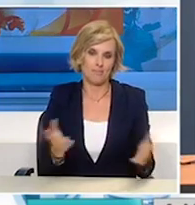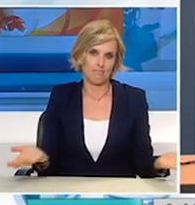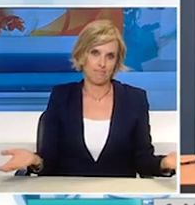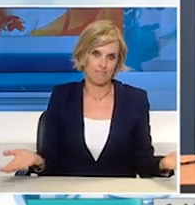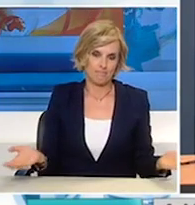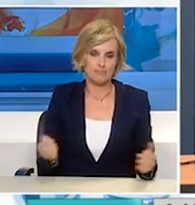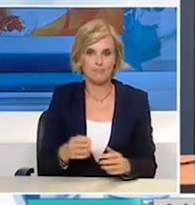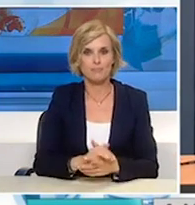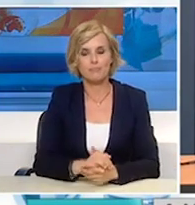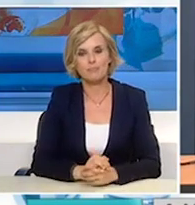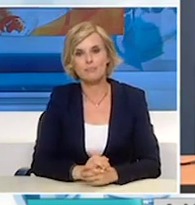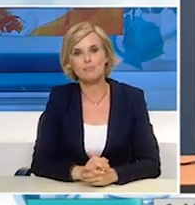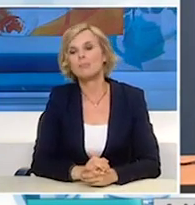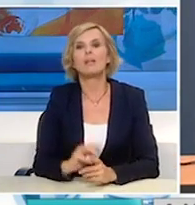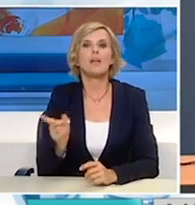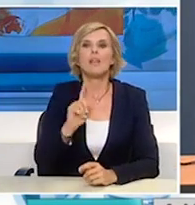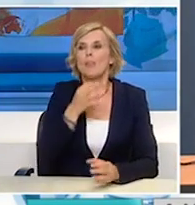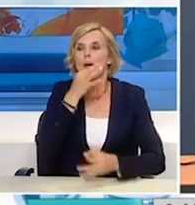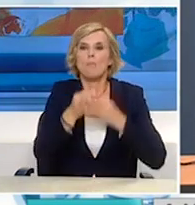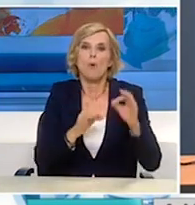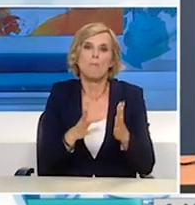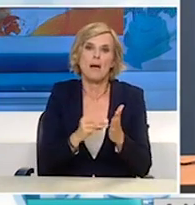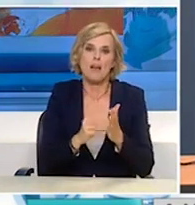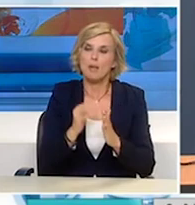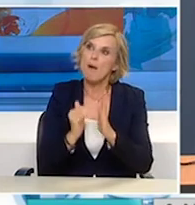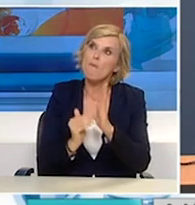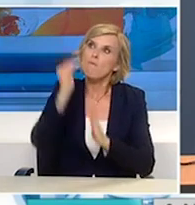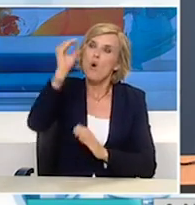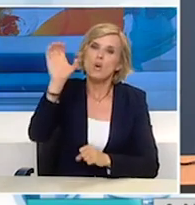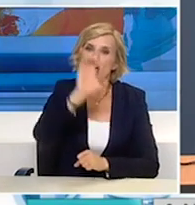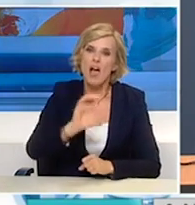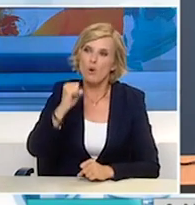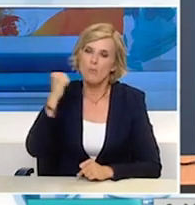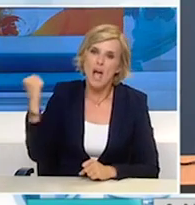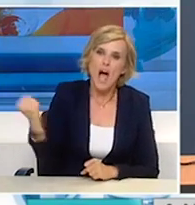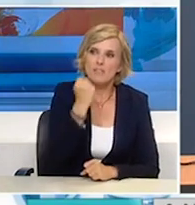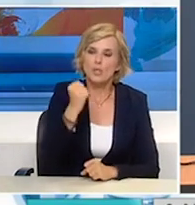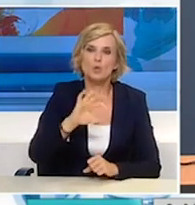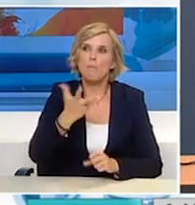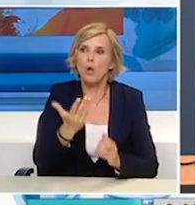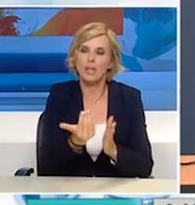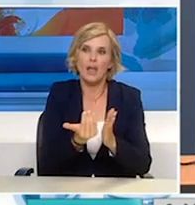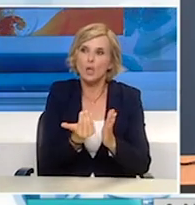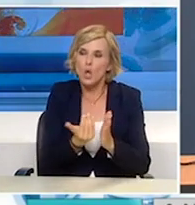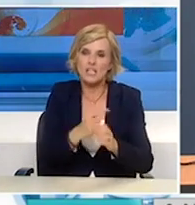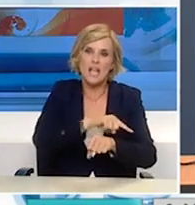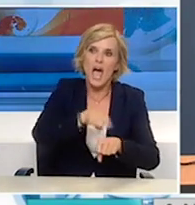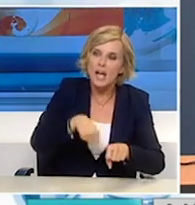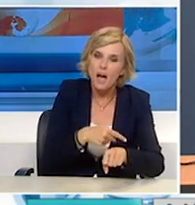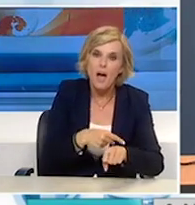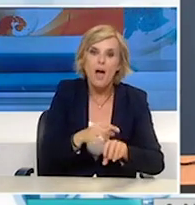στον τρόπο που πάρθηκαν τα περιοριστικά μέτρα σε χώρες Βόρειας Ευρώπης και το εύρος τους και ο χρόνος τους. Παρά τα αυτά, οι